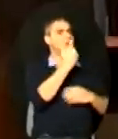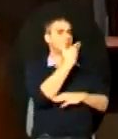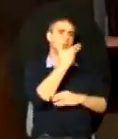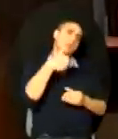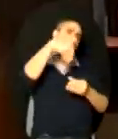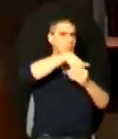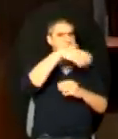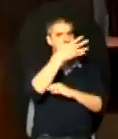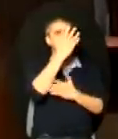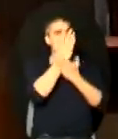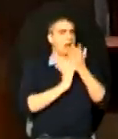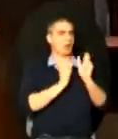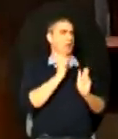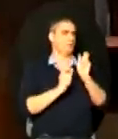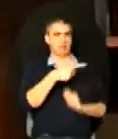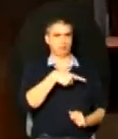בתוך מדינה לחלק מאזרחיה,